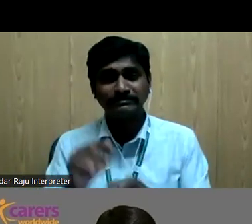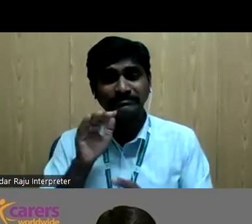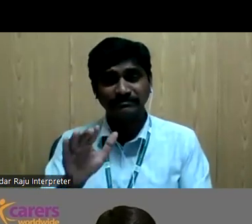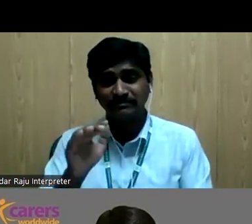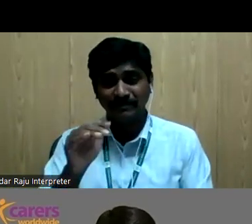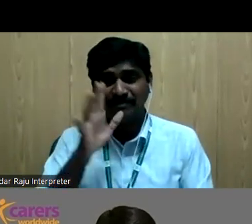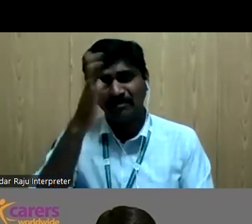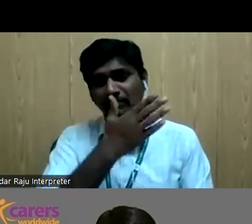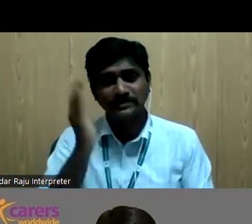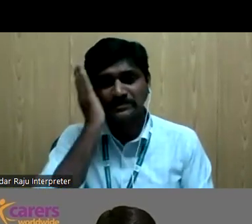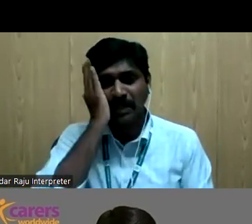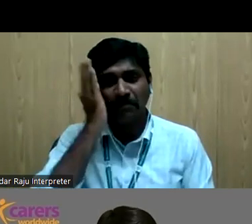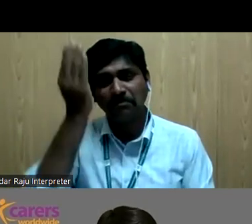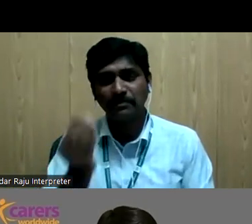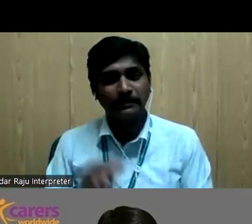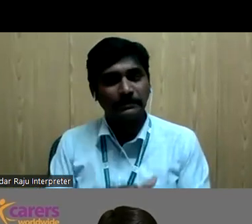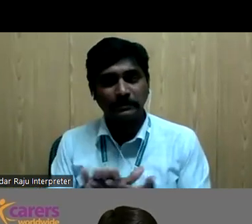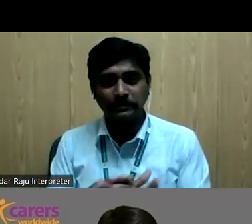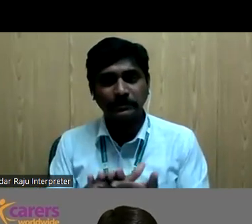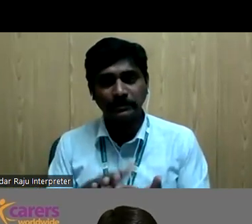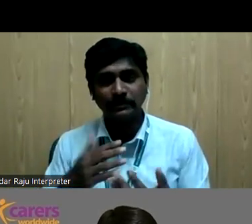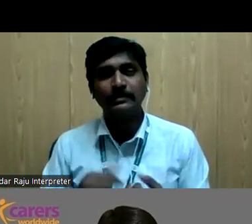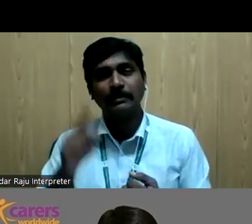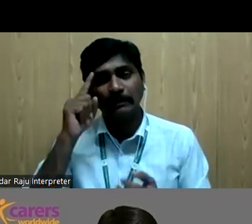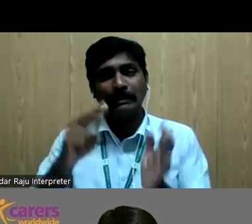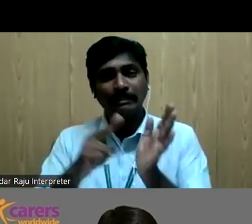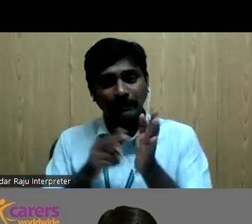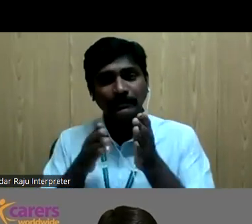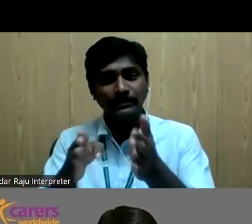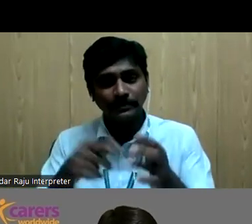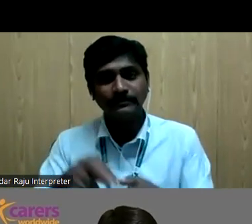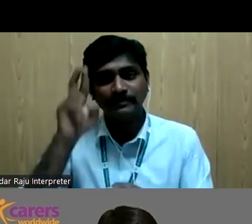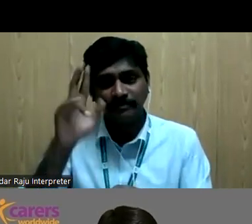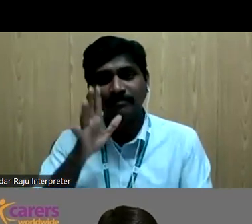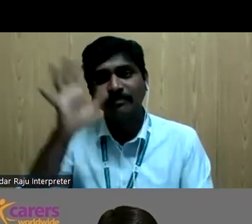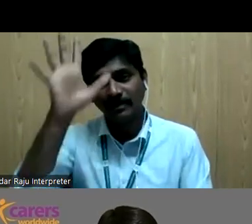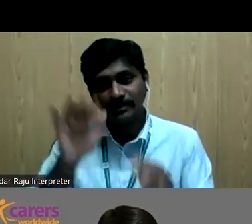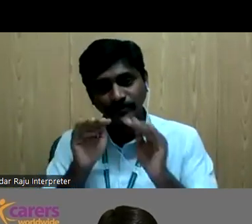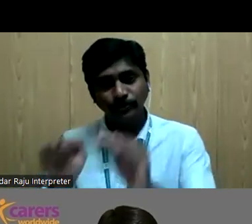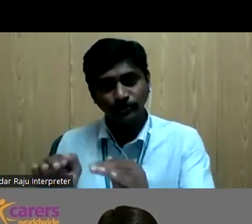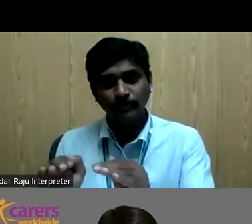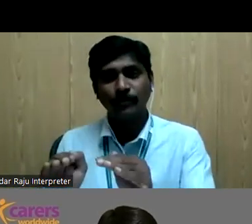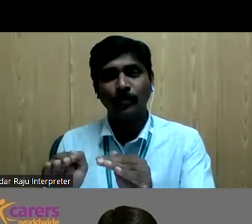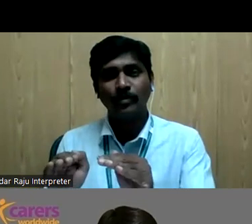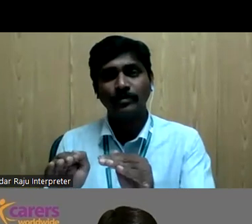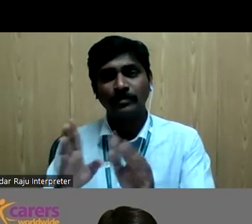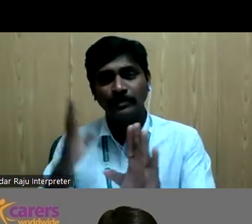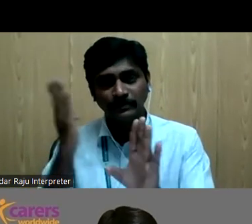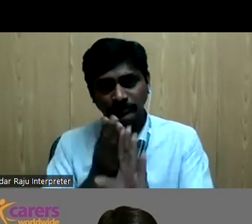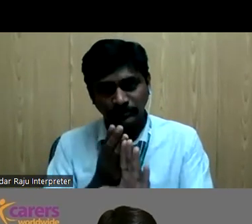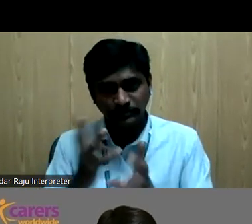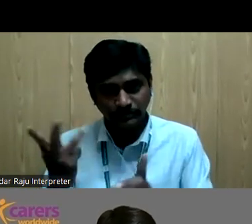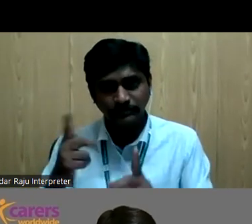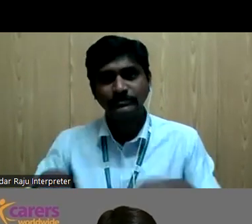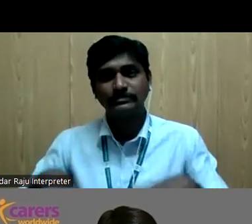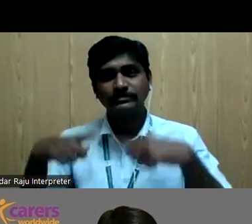क्वेश्चन. हमारी तरफ से एट नई दिशा वी डू एवरीथिंग वी कैन टू सपोर्ट पेरेंट्स ऑन दिस. वी हैव अ डायरेक्टरी ऑफ असिस्टेड